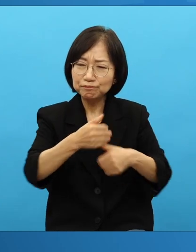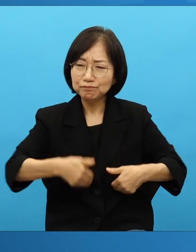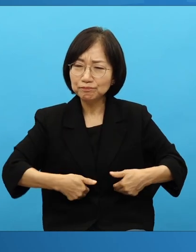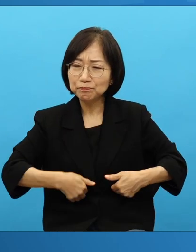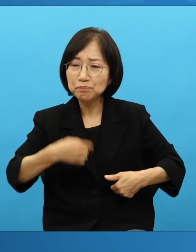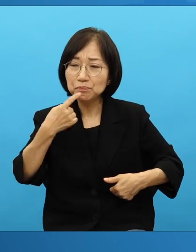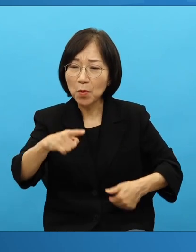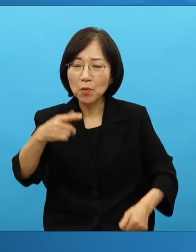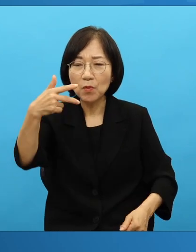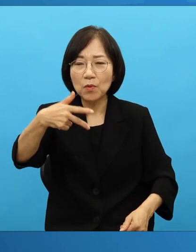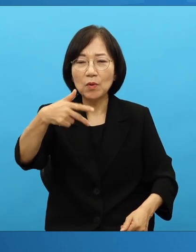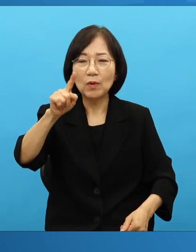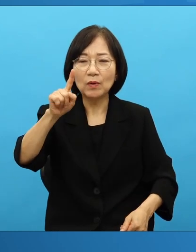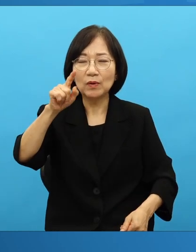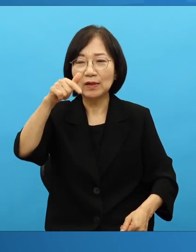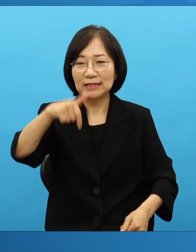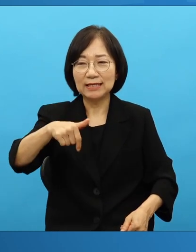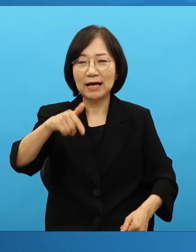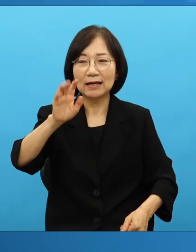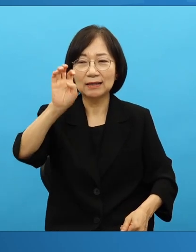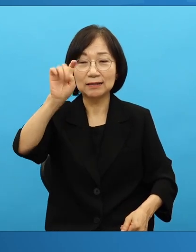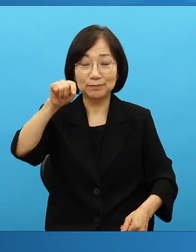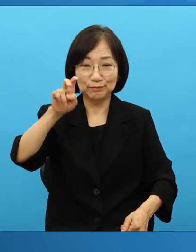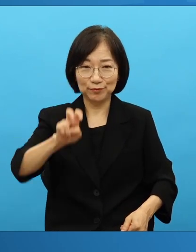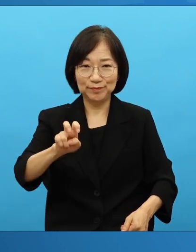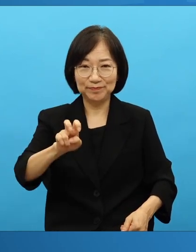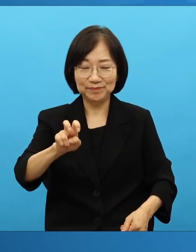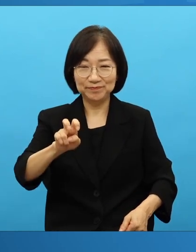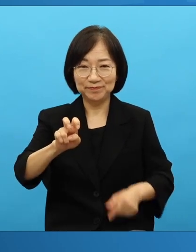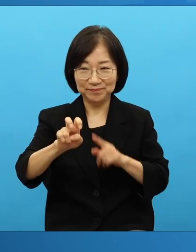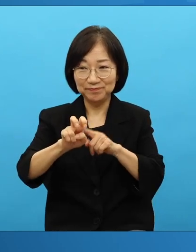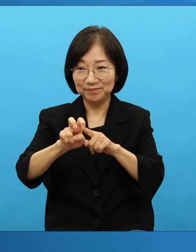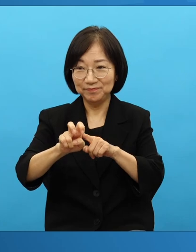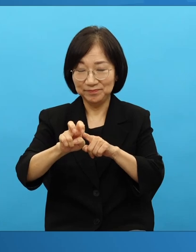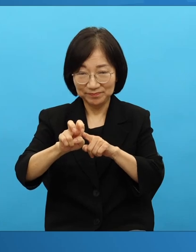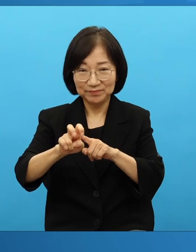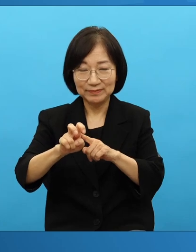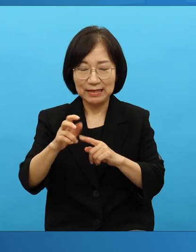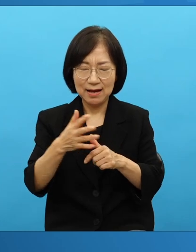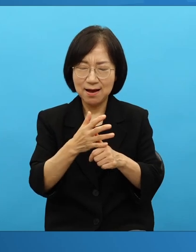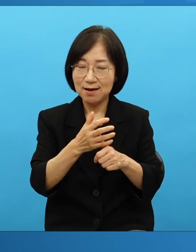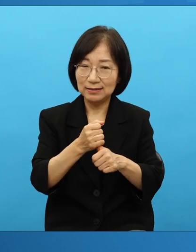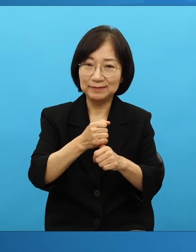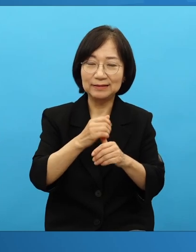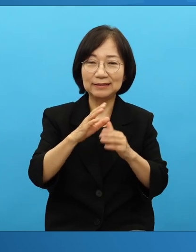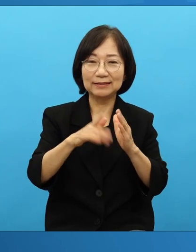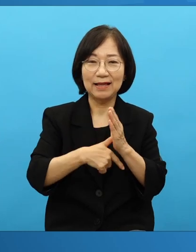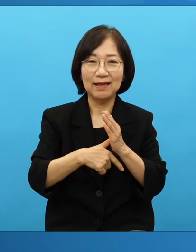这个就是所谓的永远的作品。 이거 붙잡으면요. 매 사건 100년 응답와.